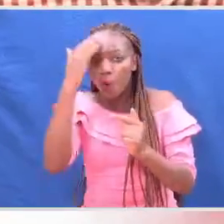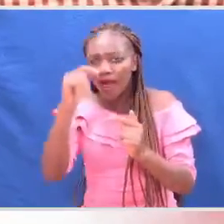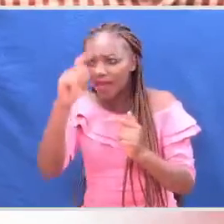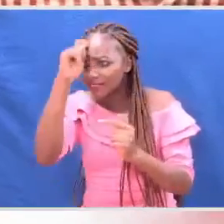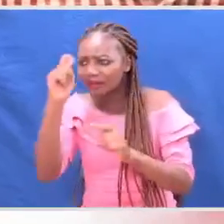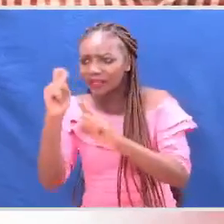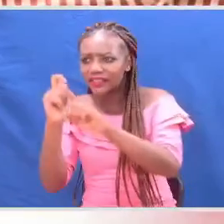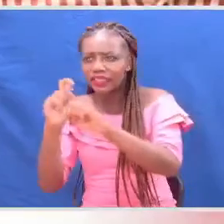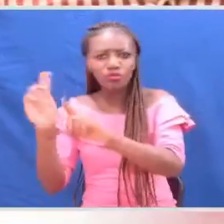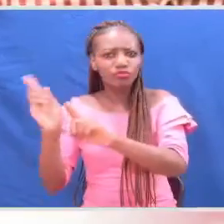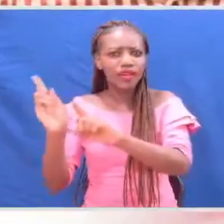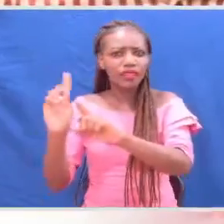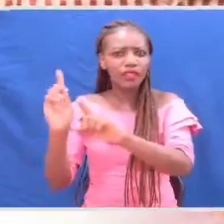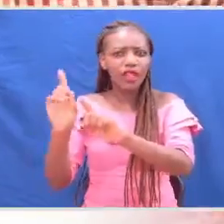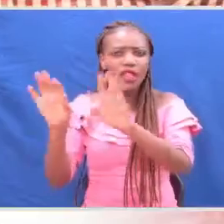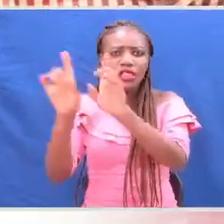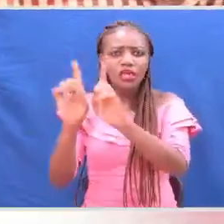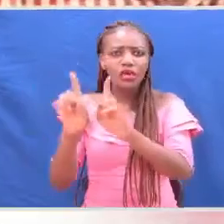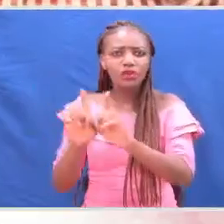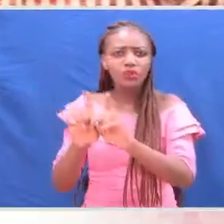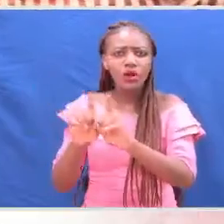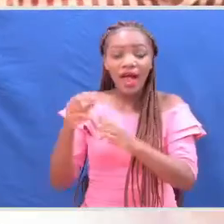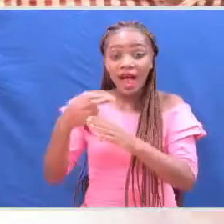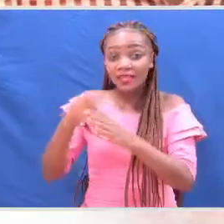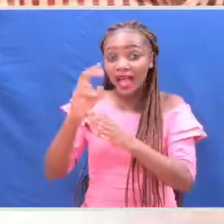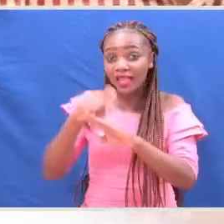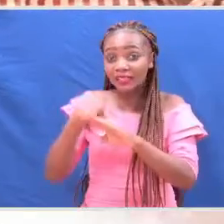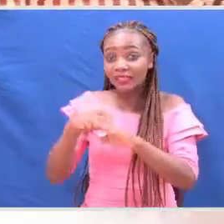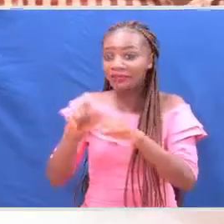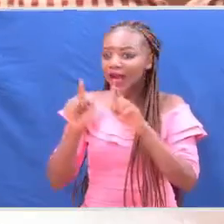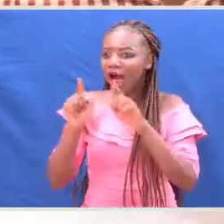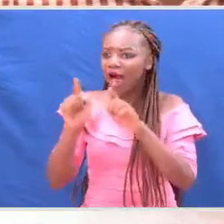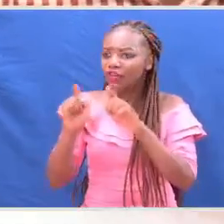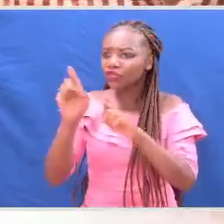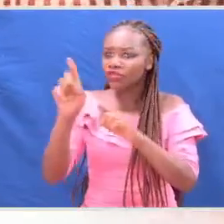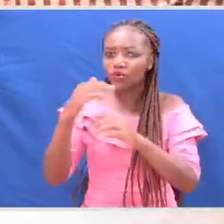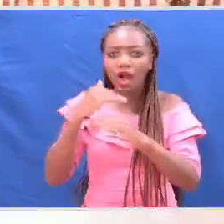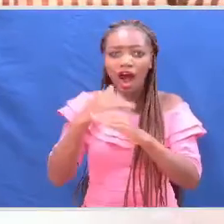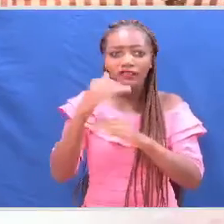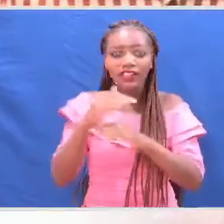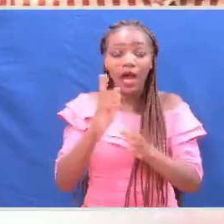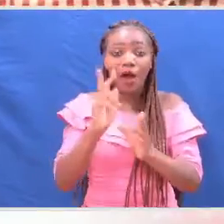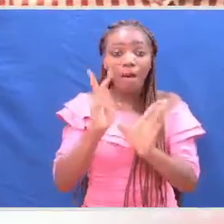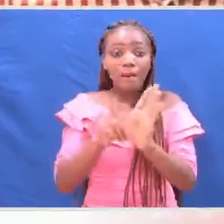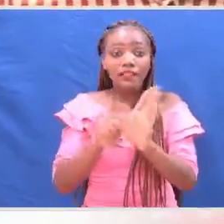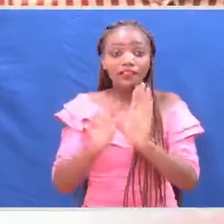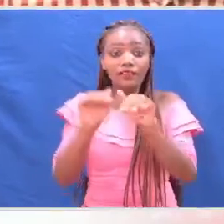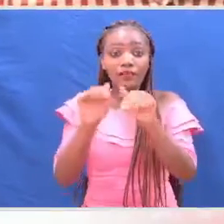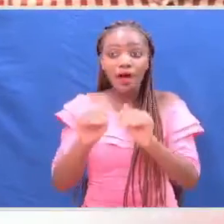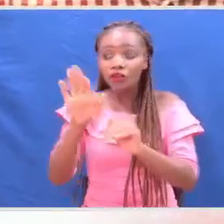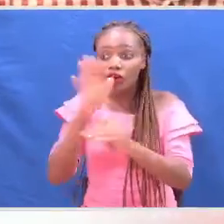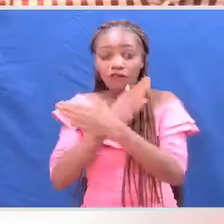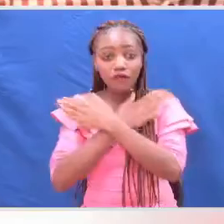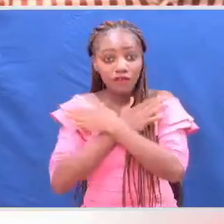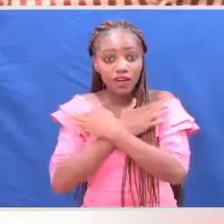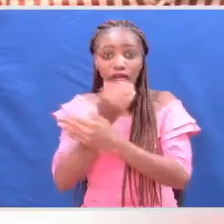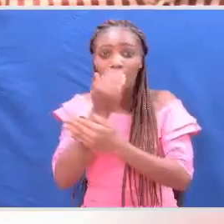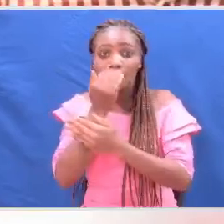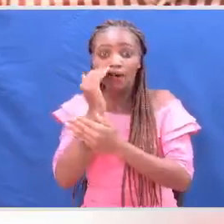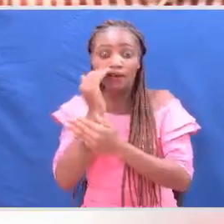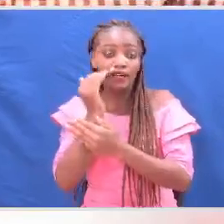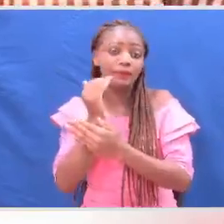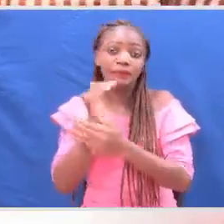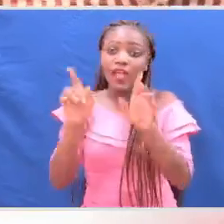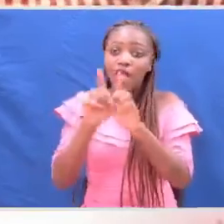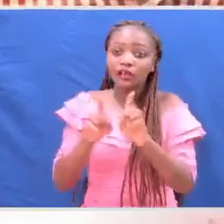you and at the highest point of attacking you after attending the burial of your friend Musalia Mudavadi, where